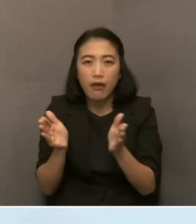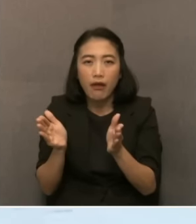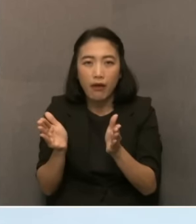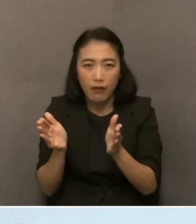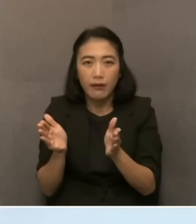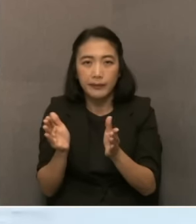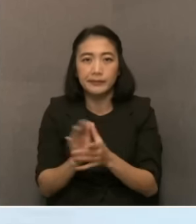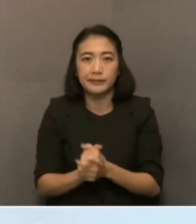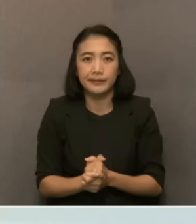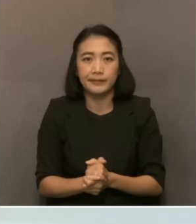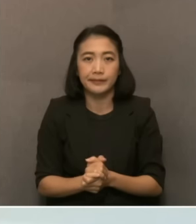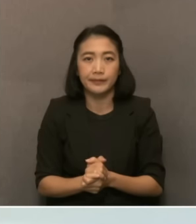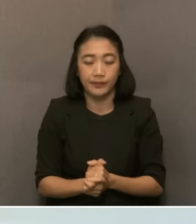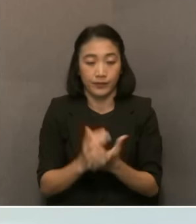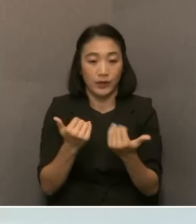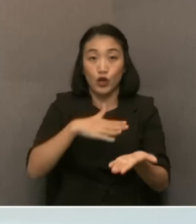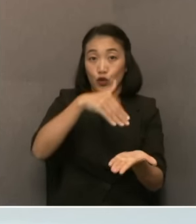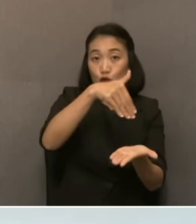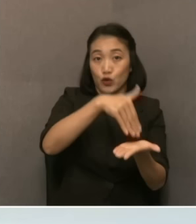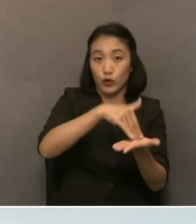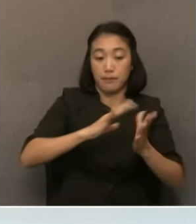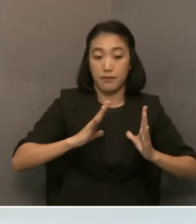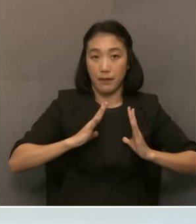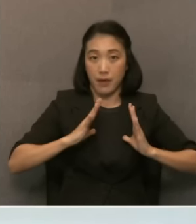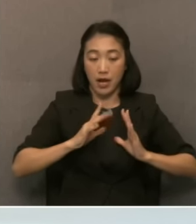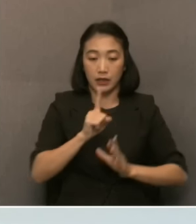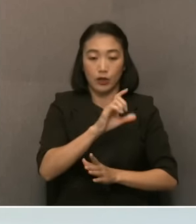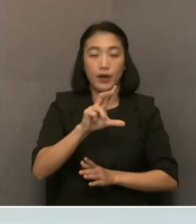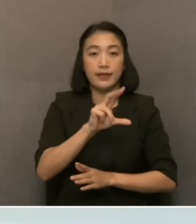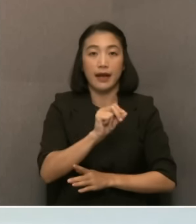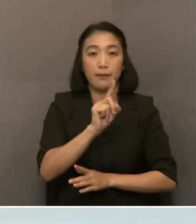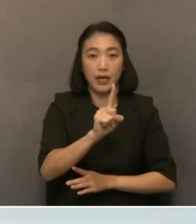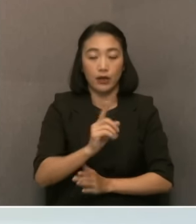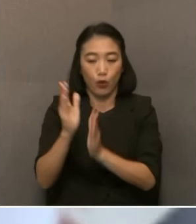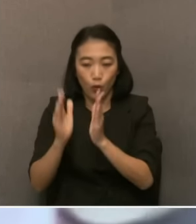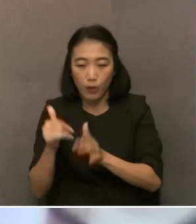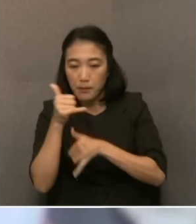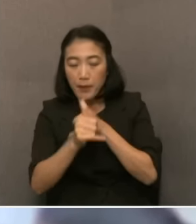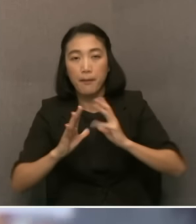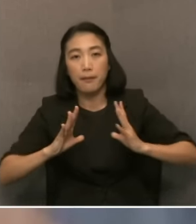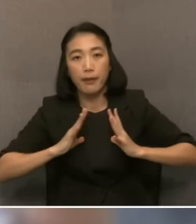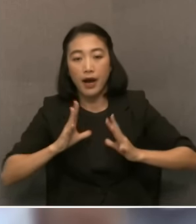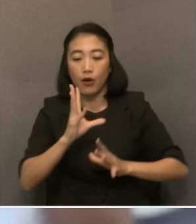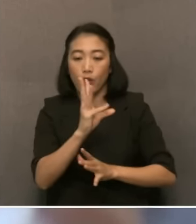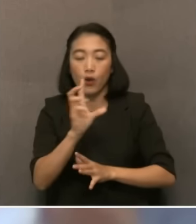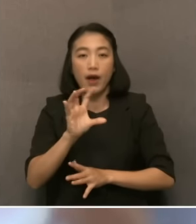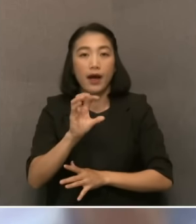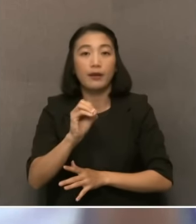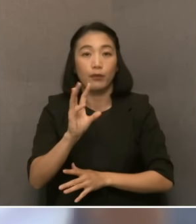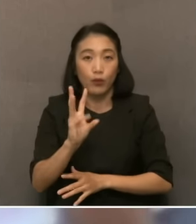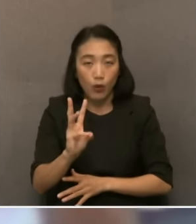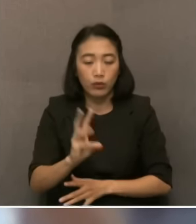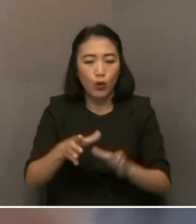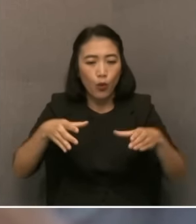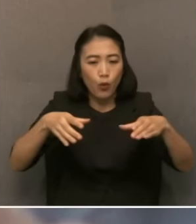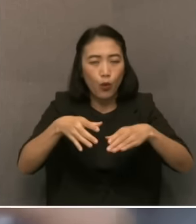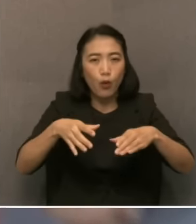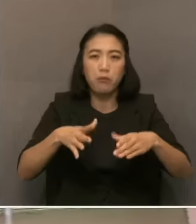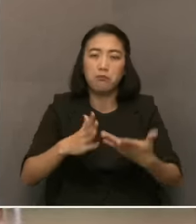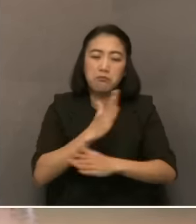รวมเป็น 131แห่งมีผู้รับบริการ656คนดูแลช่วยเหลือกลุ่มเปราะบางมากกว่า